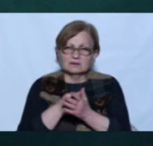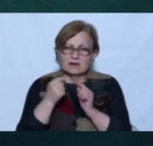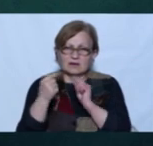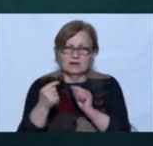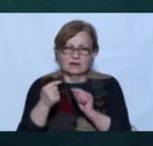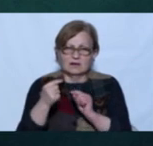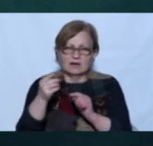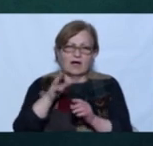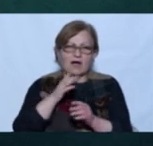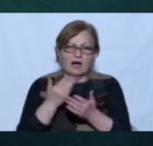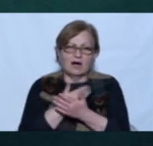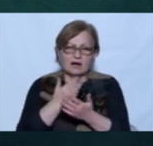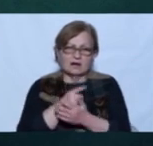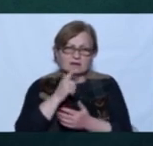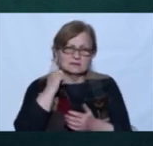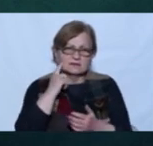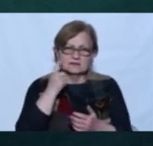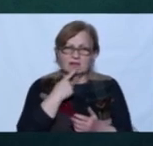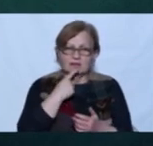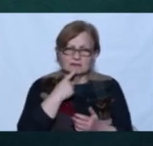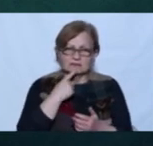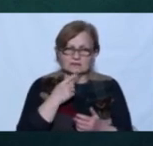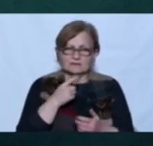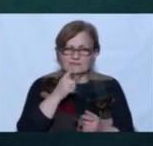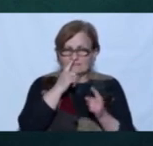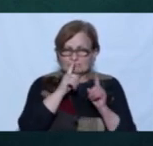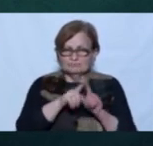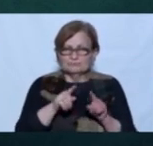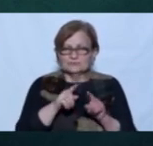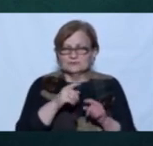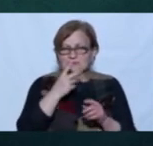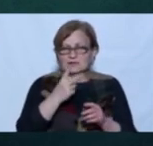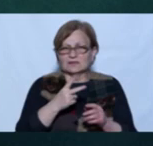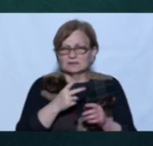ეწინააღმდეგება მათ ახალ ენას, ახალ მდგომარეობას და ცხოვრებას და ხედავთ ისევ მრავალ წერტილს,